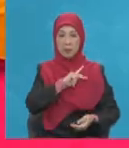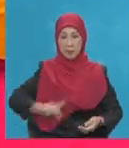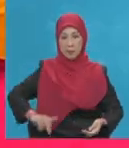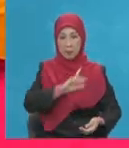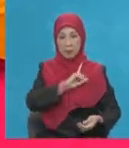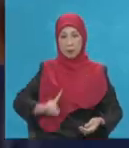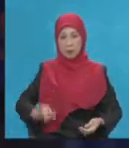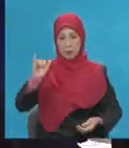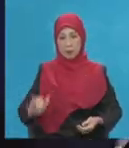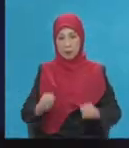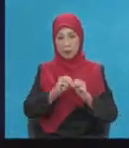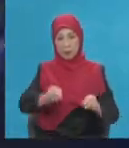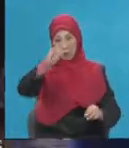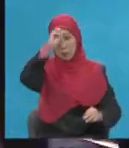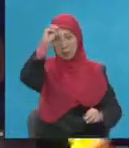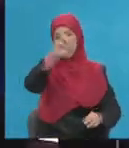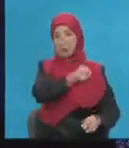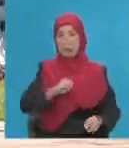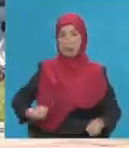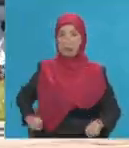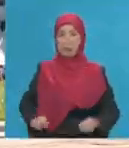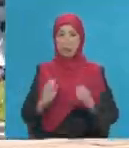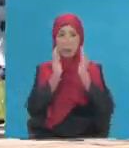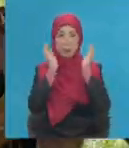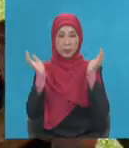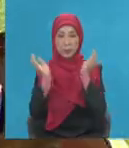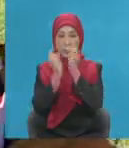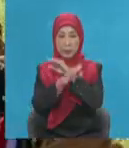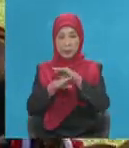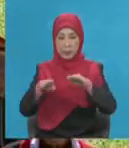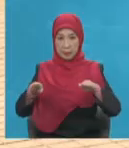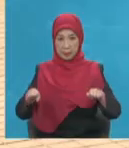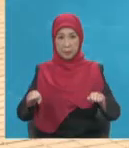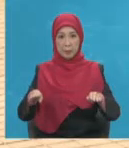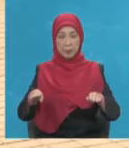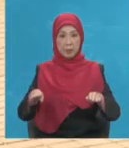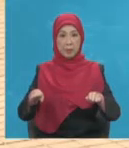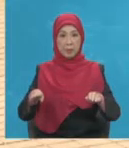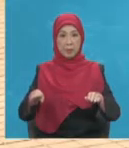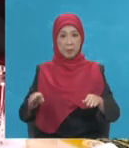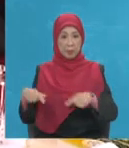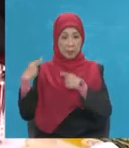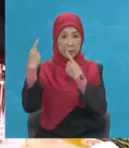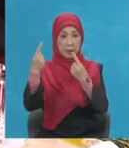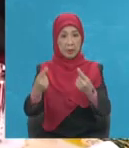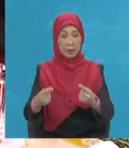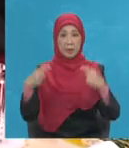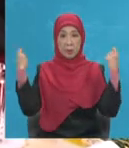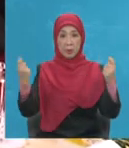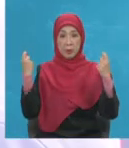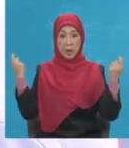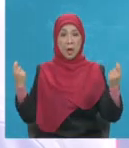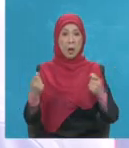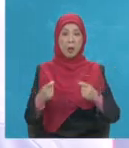Kebawah Duli Yang Maha Mulia Paduka Seri Baginda Sultan dan Yang di-Pertuan Negara Brunei Darussalam berkenan berangkat ke upacara